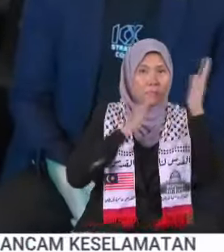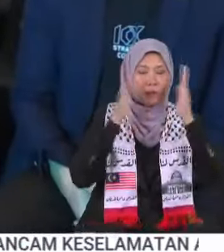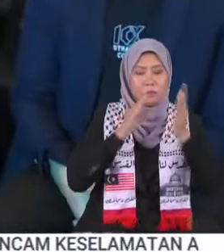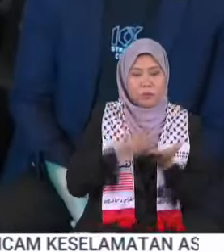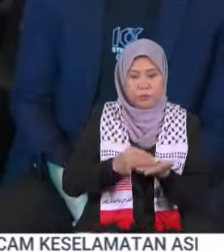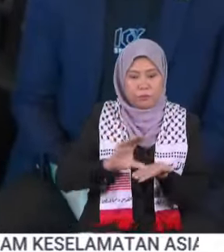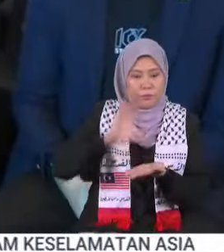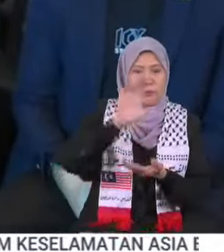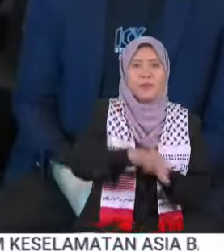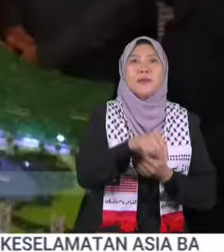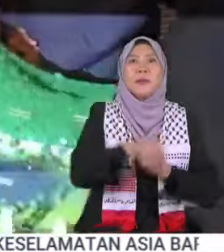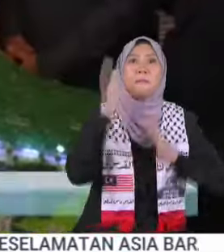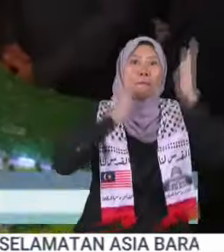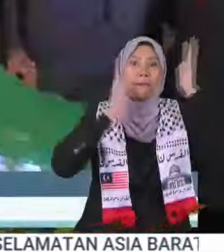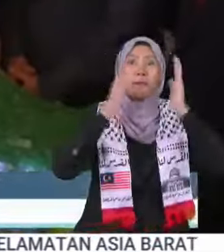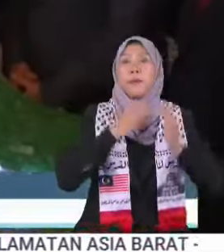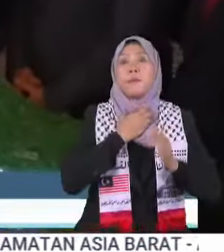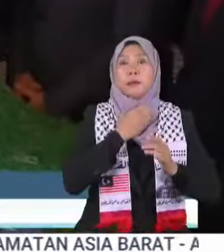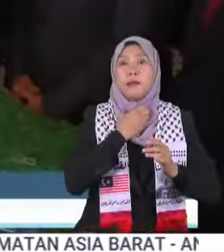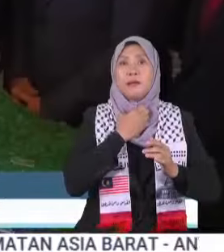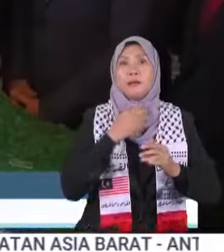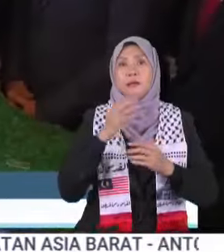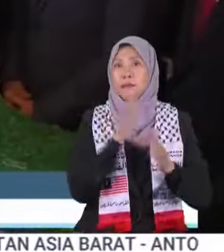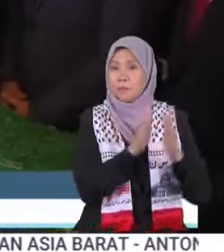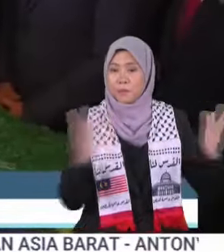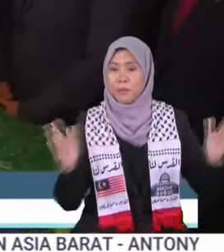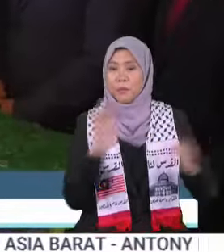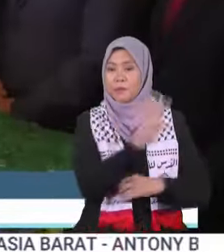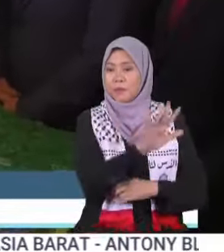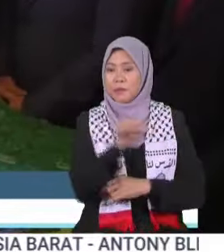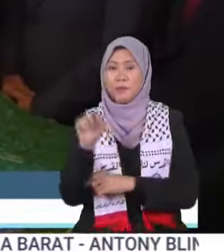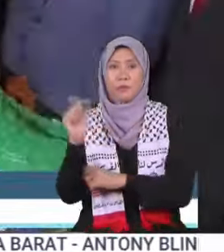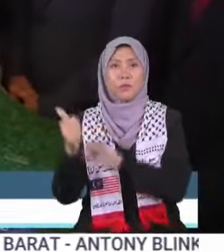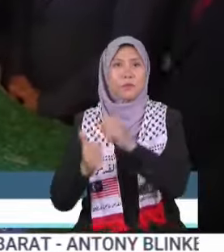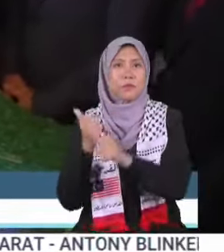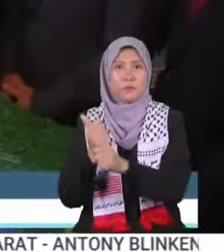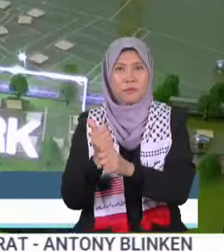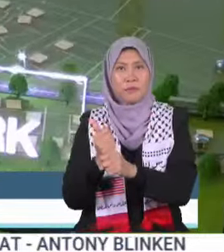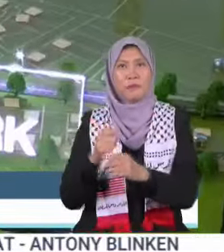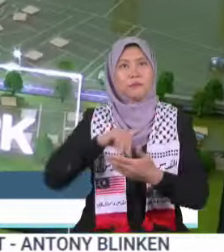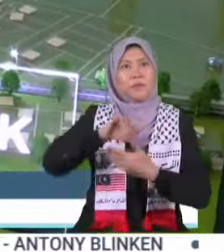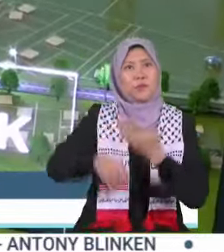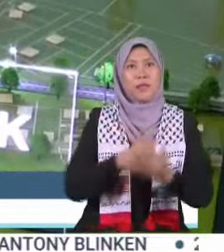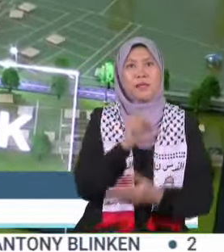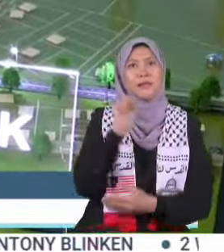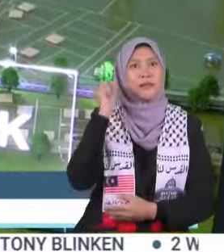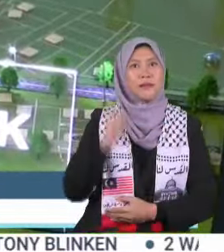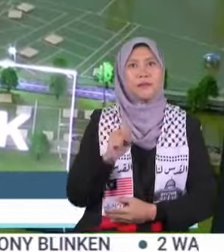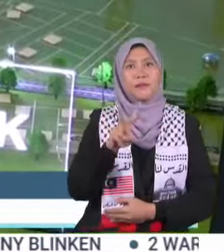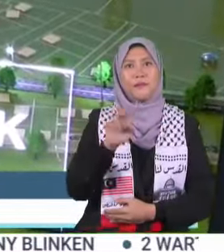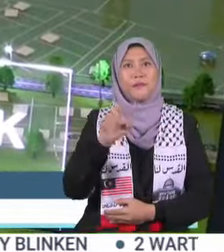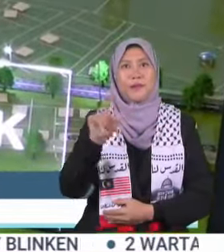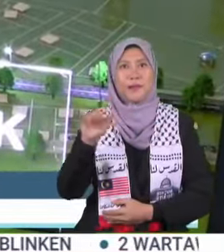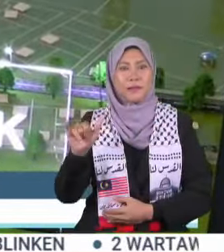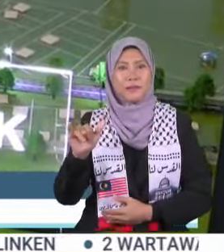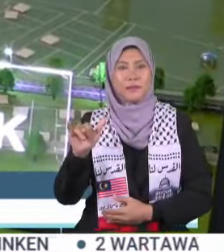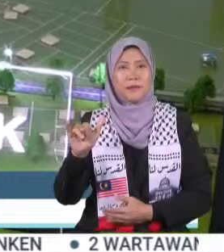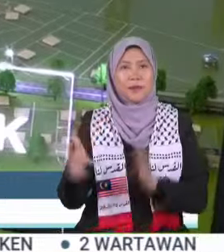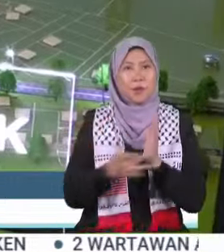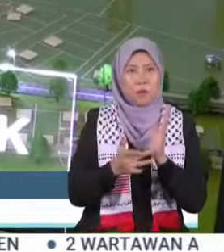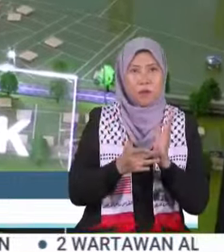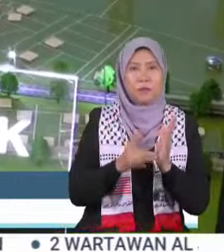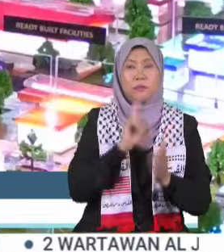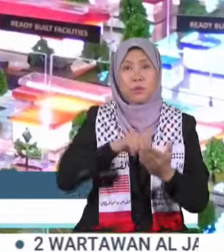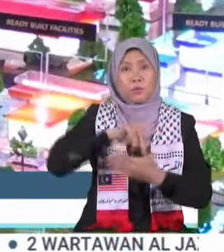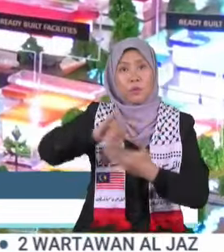ke Perak dalam tempoh 5 hingga 10 tahun menerusi projek silver Valley technology Park svtp projek yang terletak